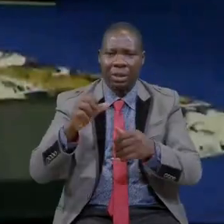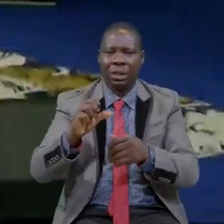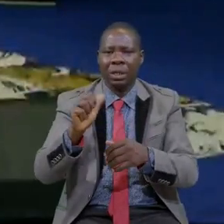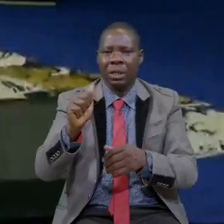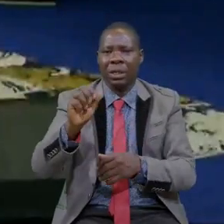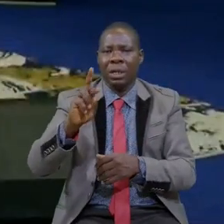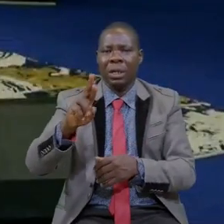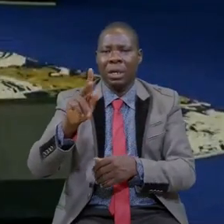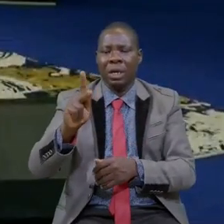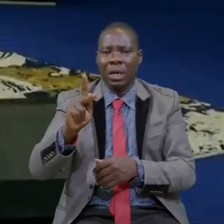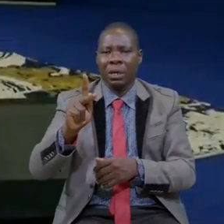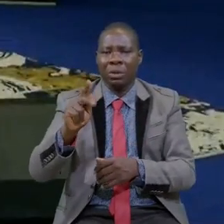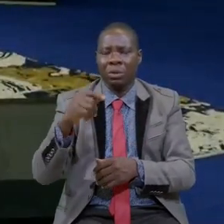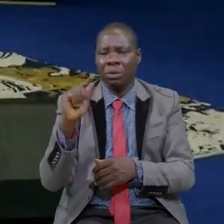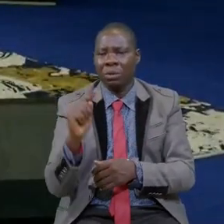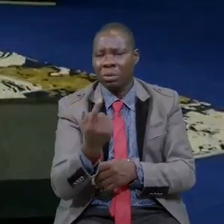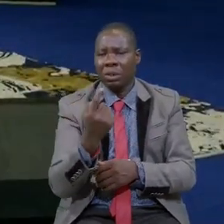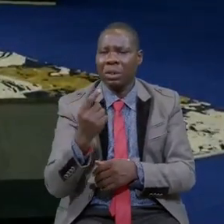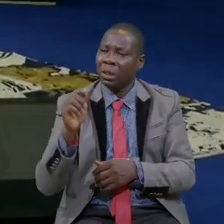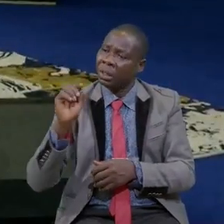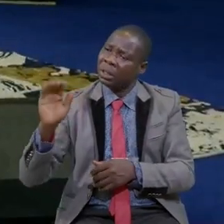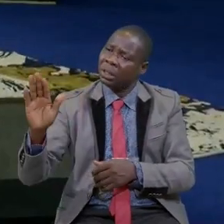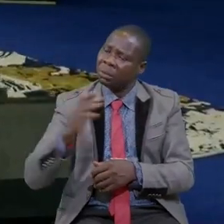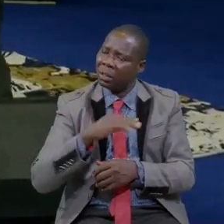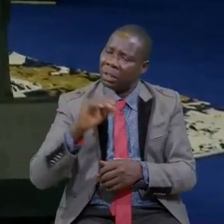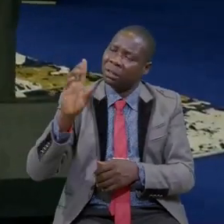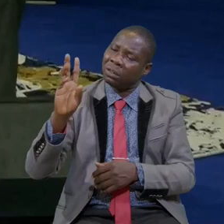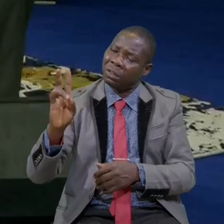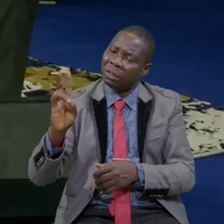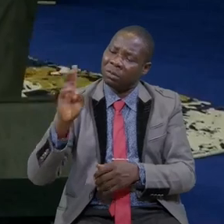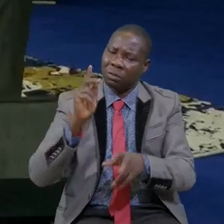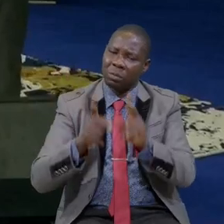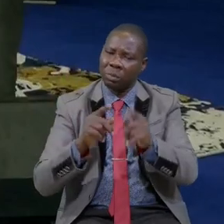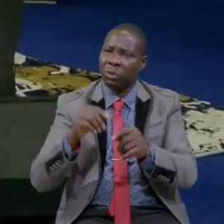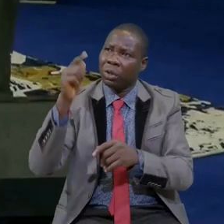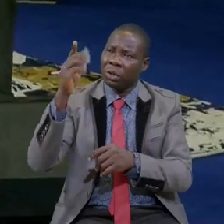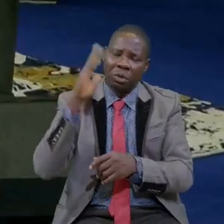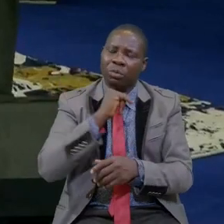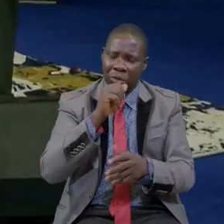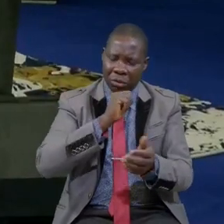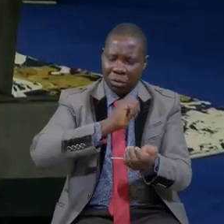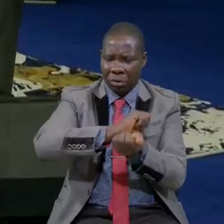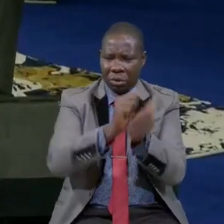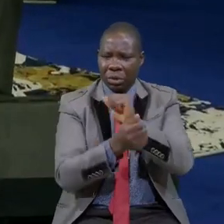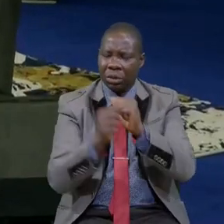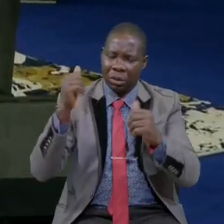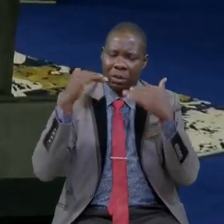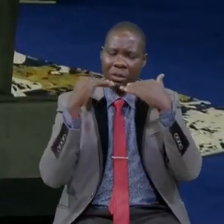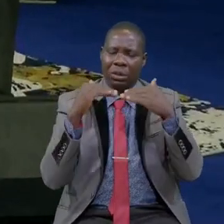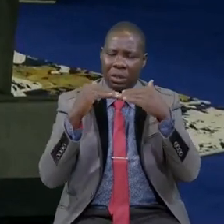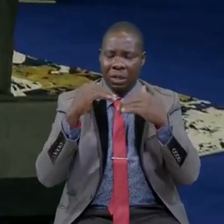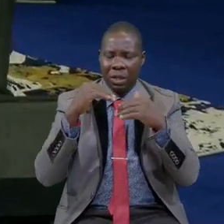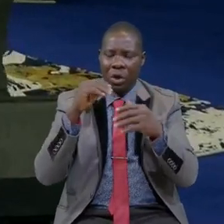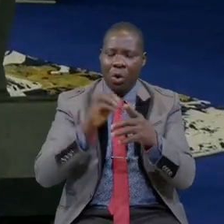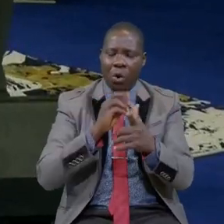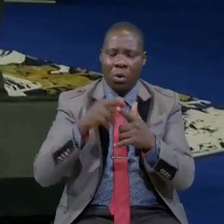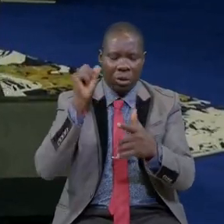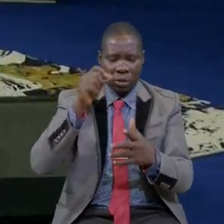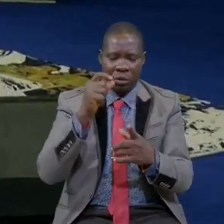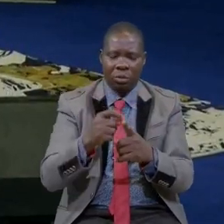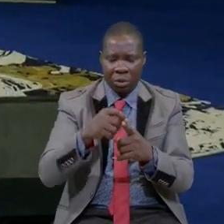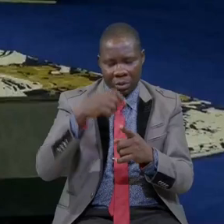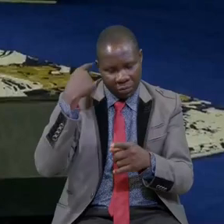Seulement Noé et cette personne. Dieu ne va pas changer sa parole ou changer son standard pour tel monsieur ou telle